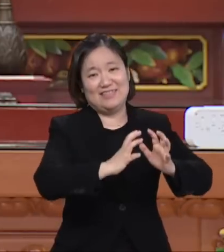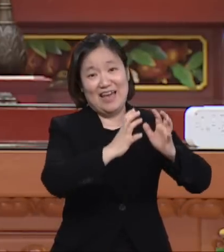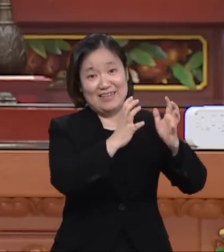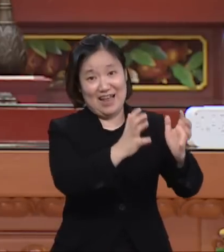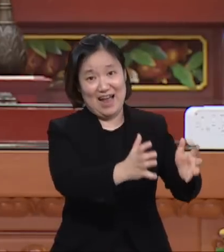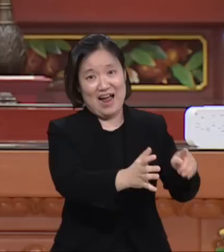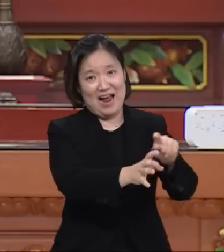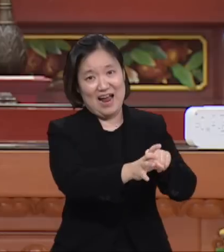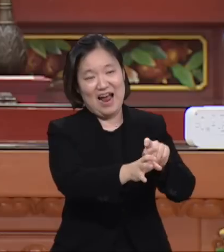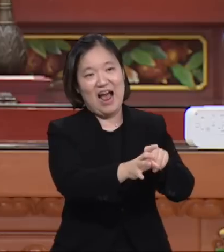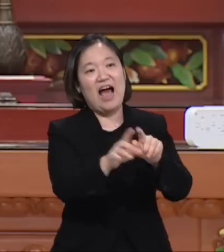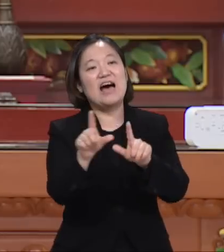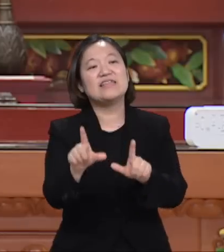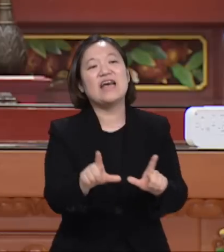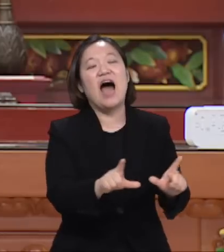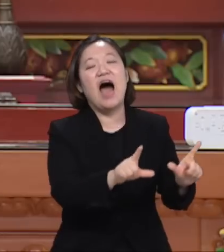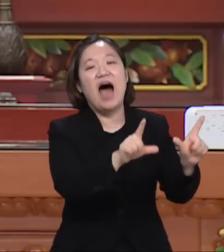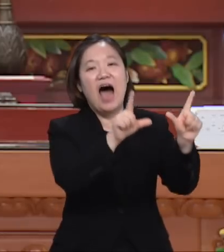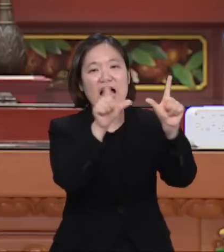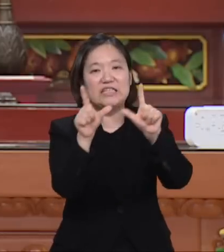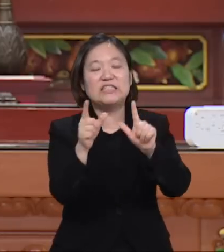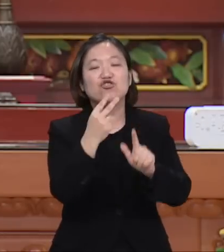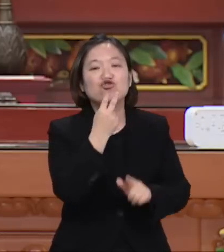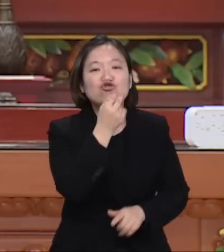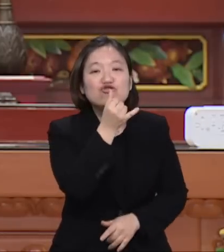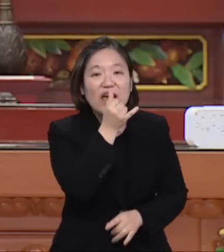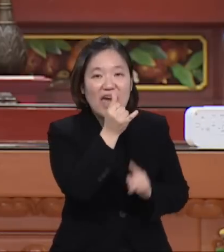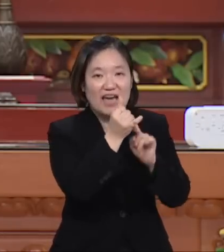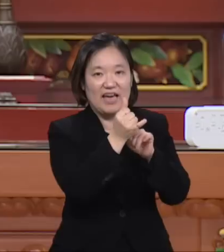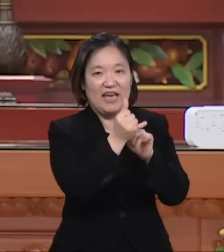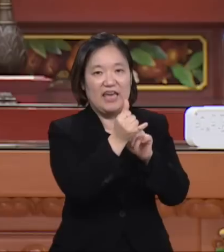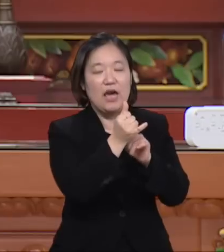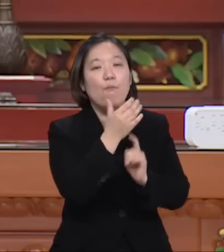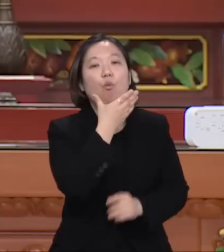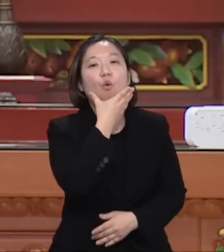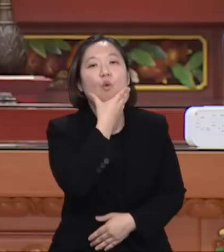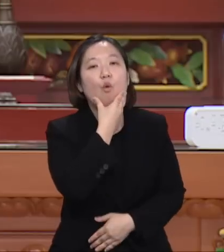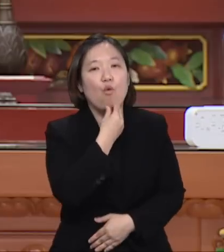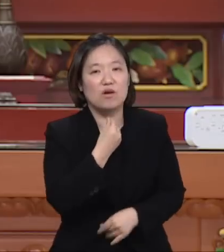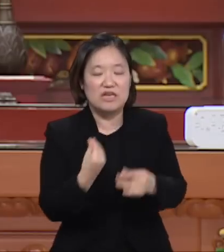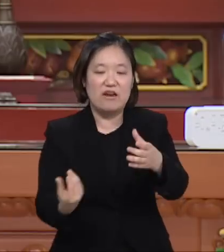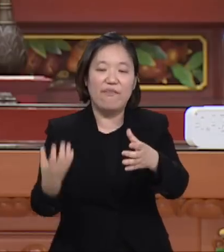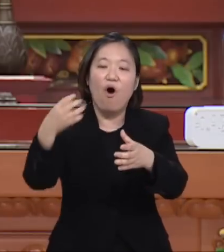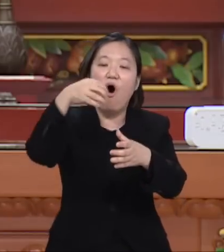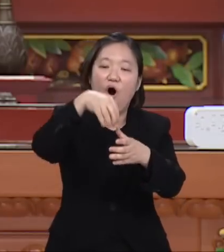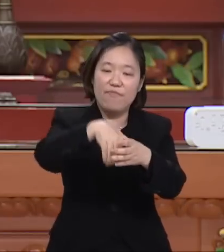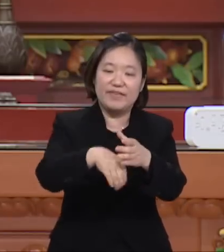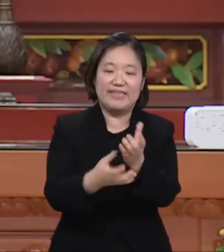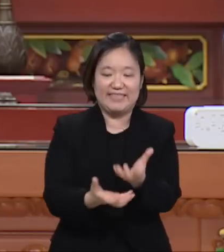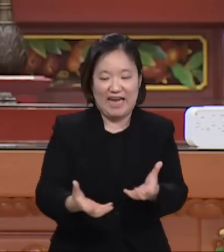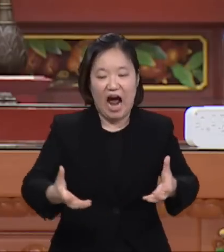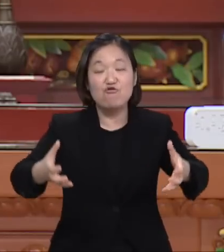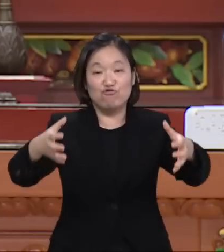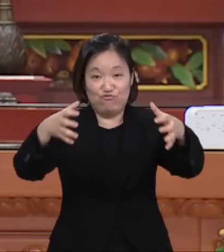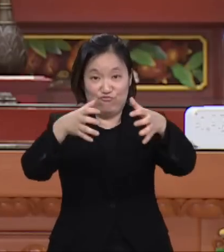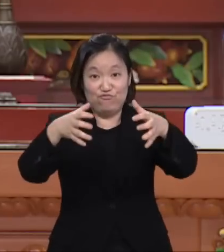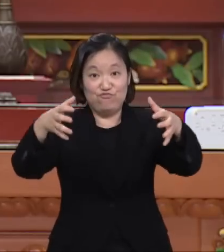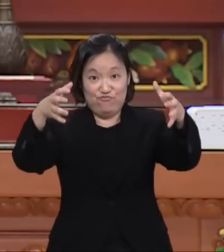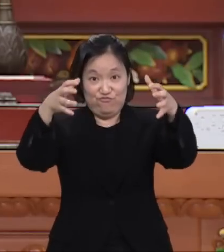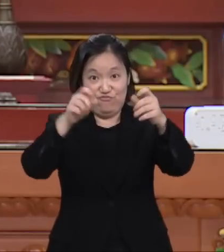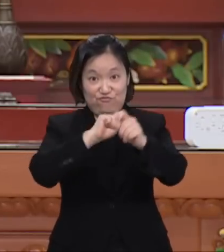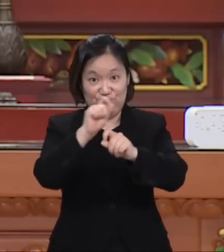인간 세상 살고 있는 중생들의 복의 자루다 복의 그릇이다라고